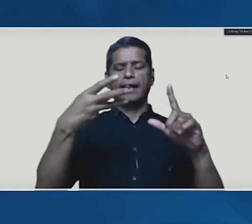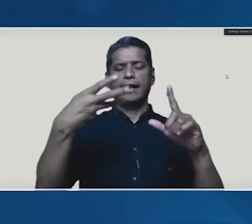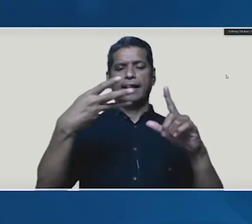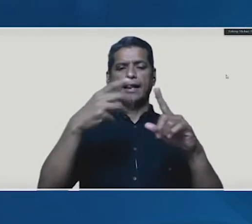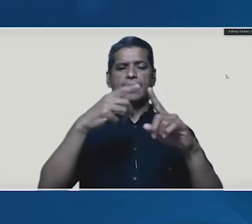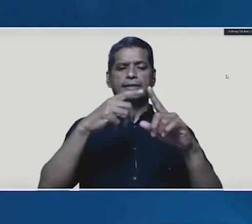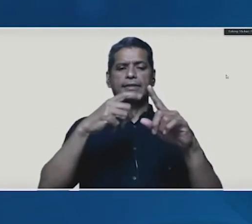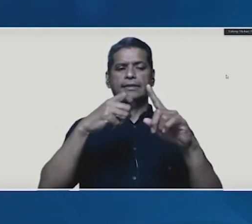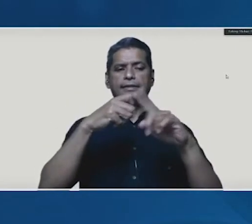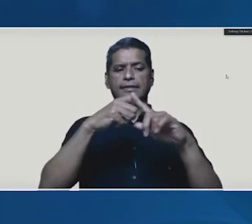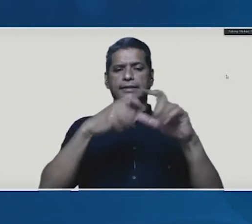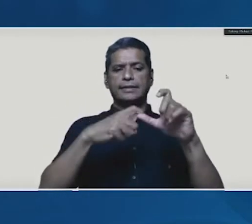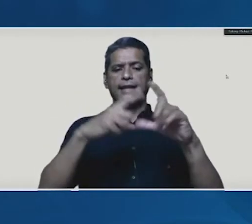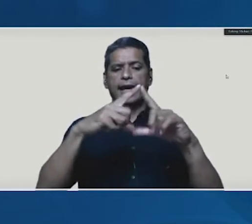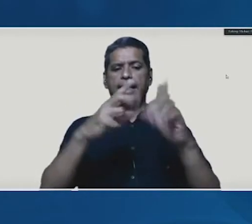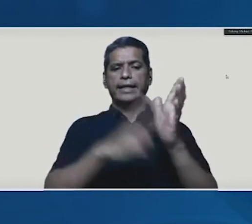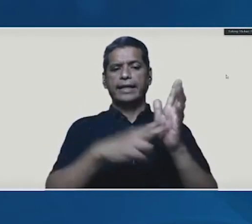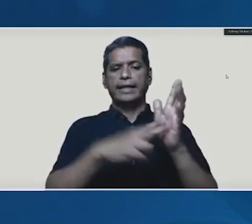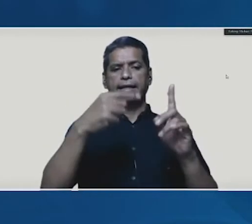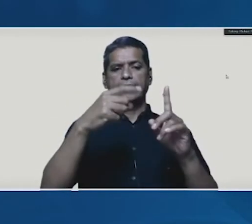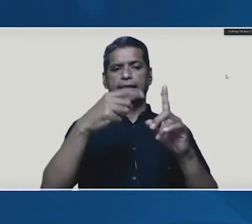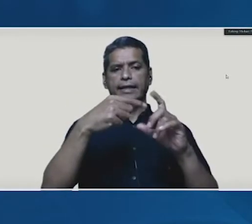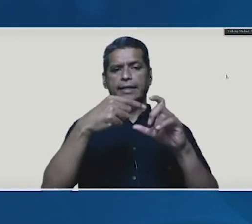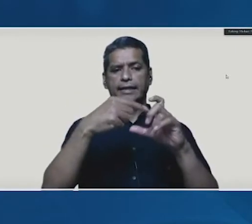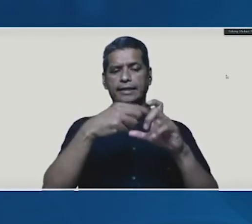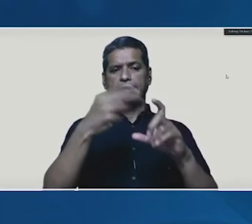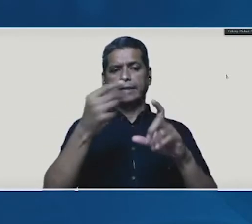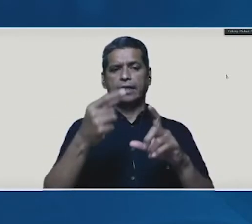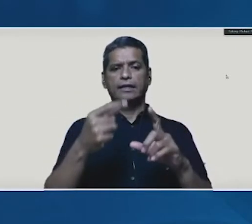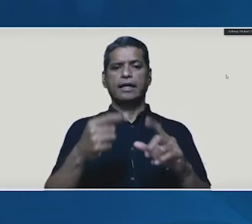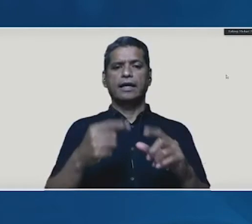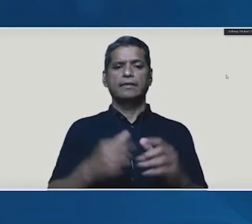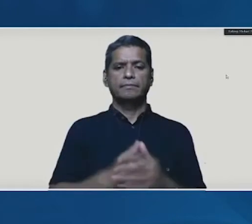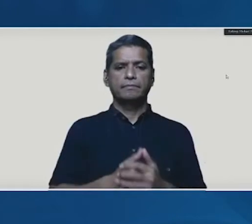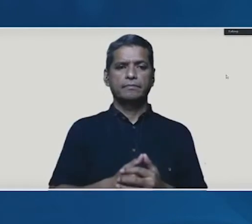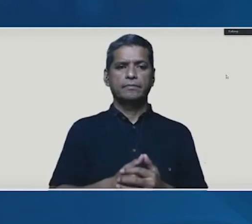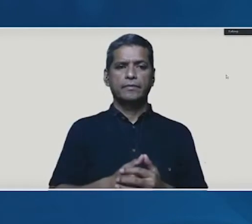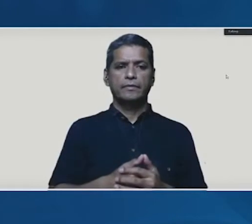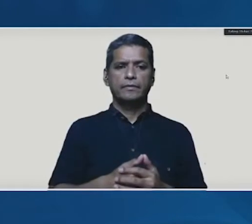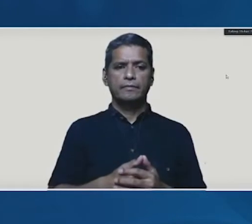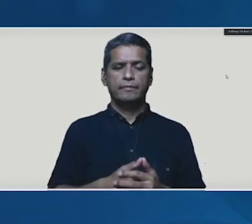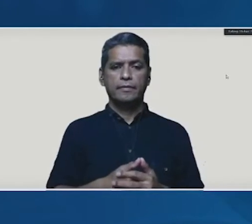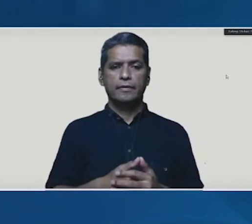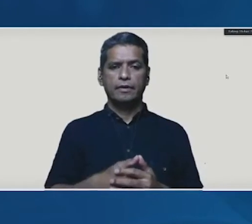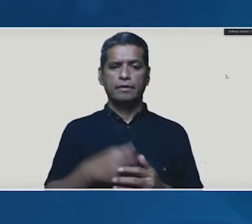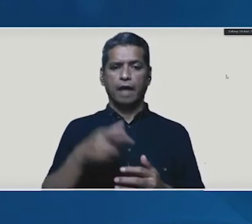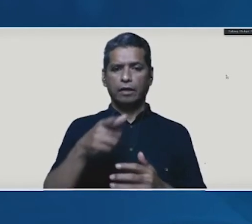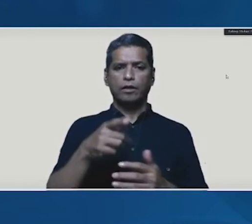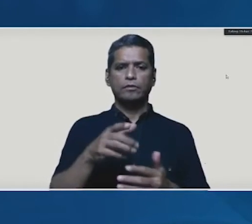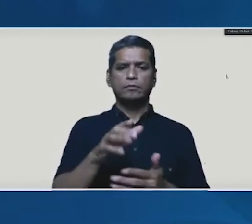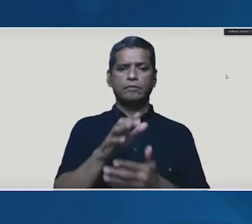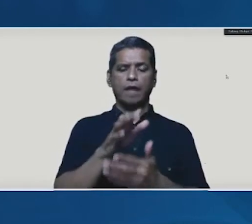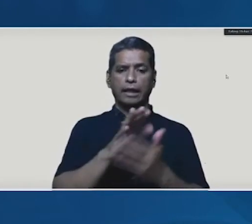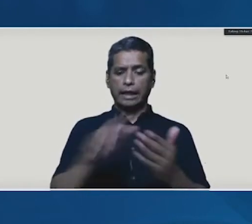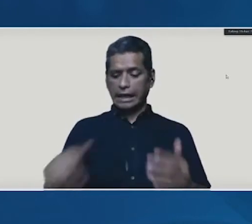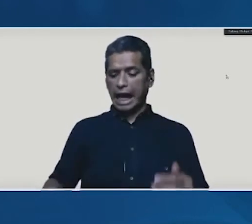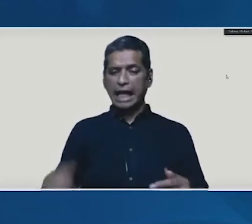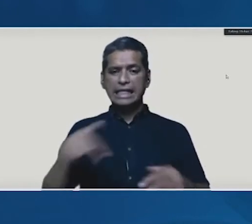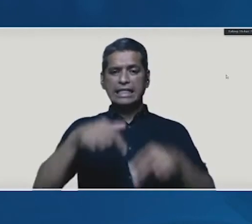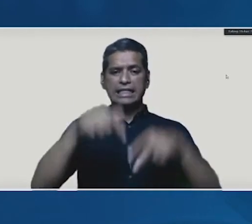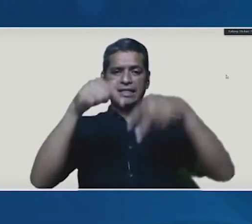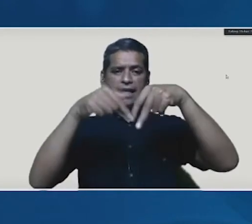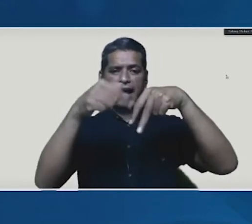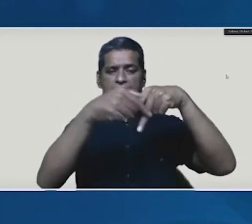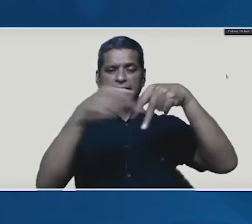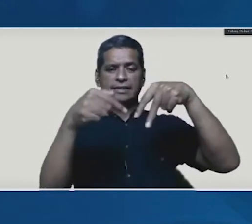apalagi tentang kaki Apa itu Roma dalam kejadiannya 240